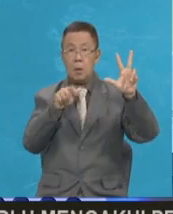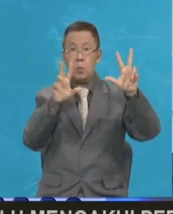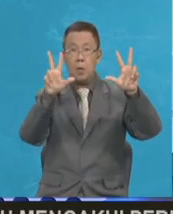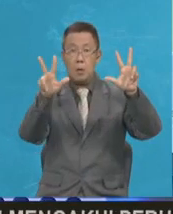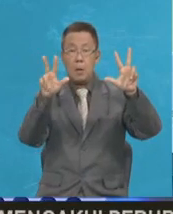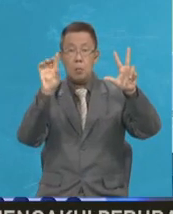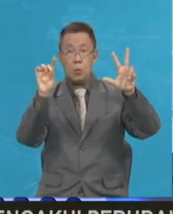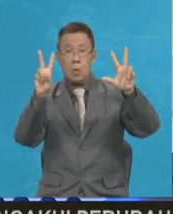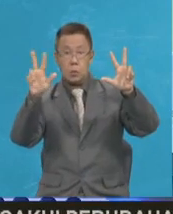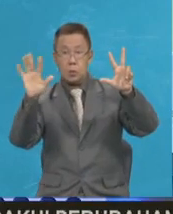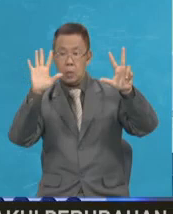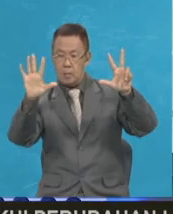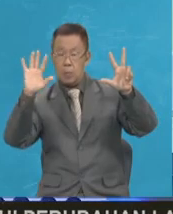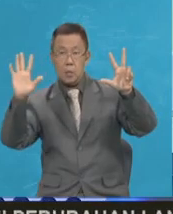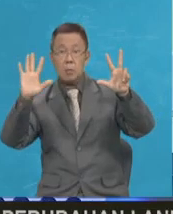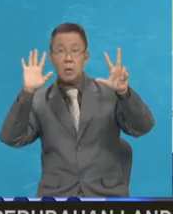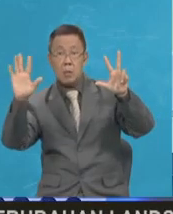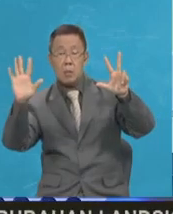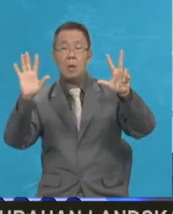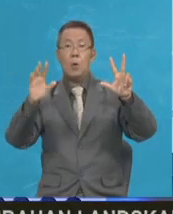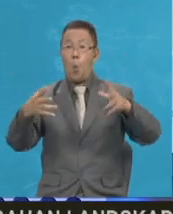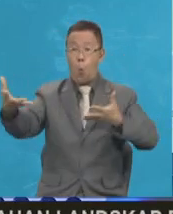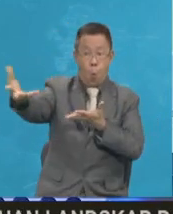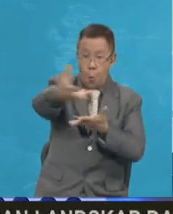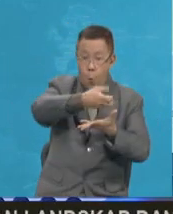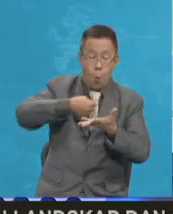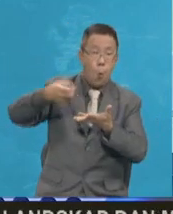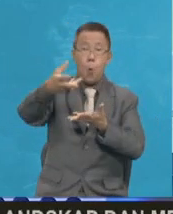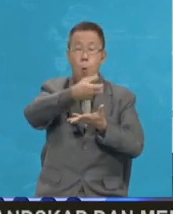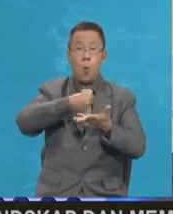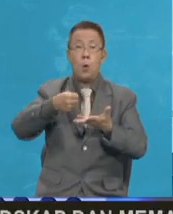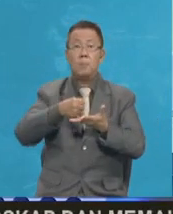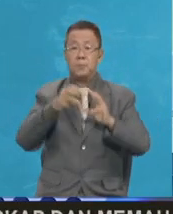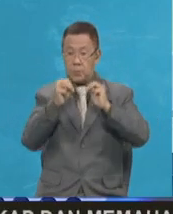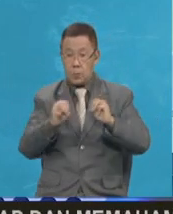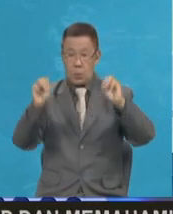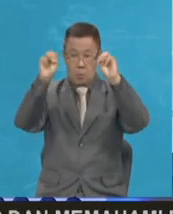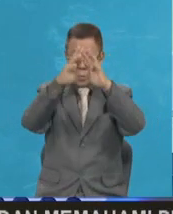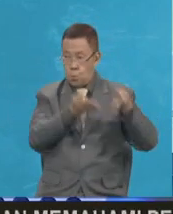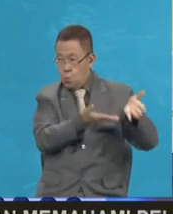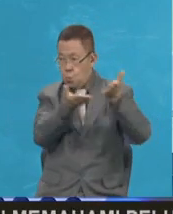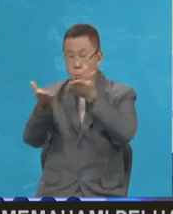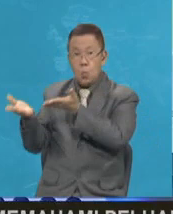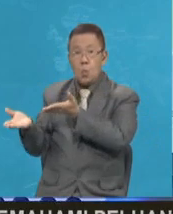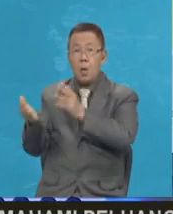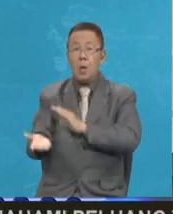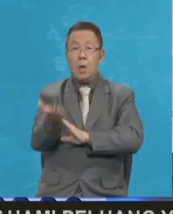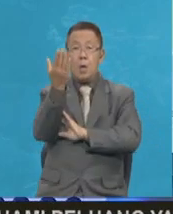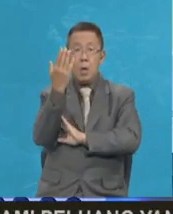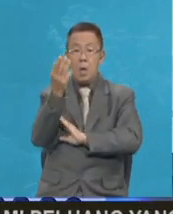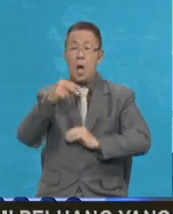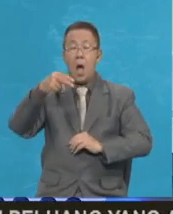380 2515 lengket telah berjaya di kutet majelis penyerahannya berlangsung pagi tadi di